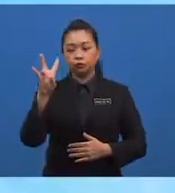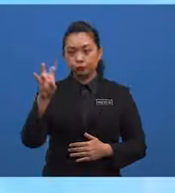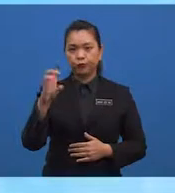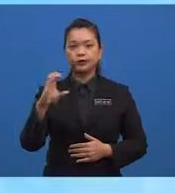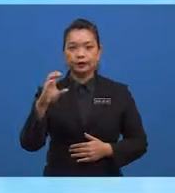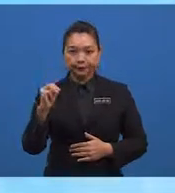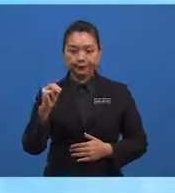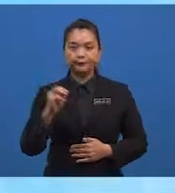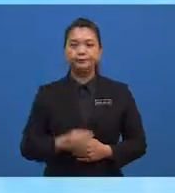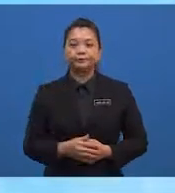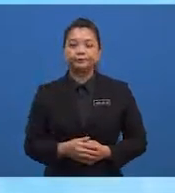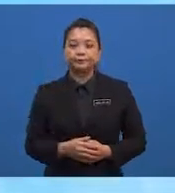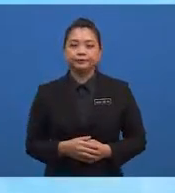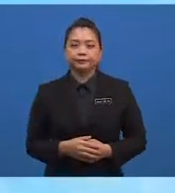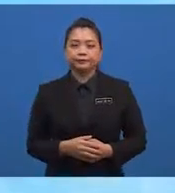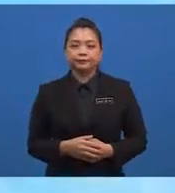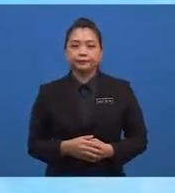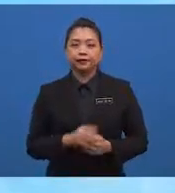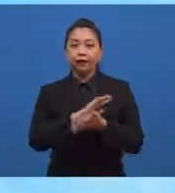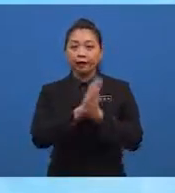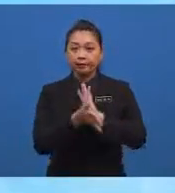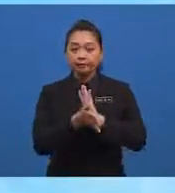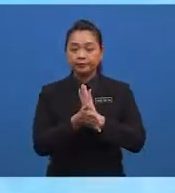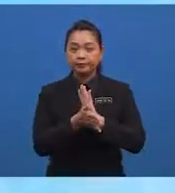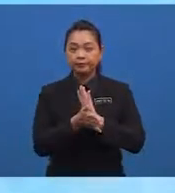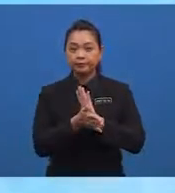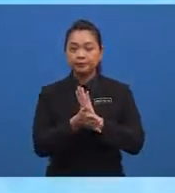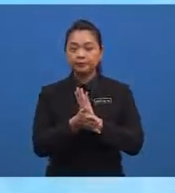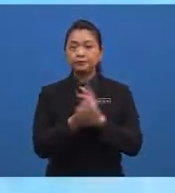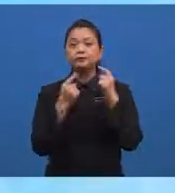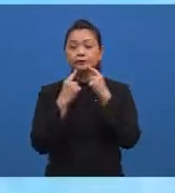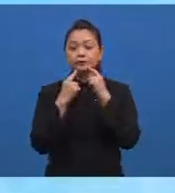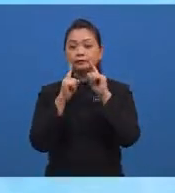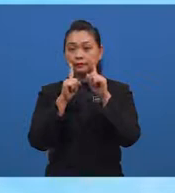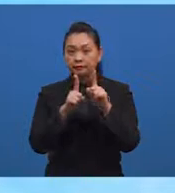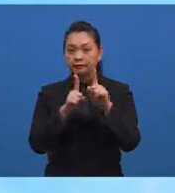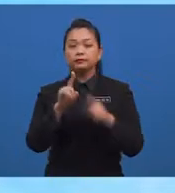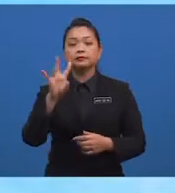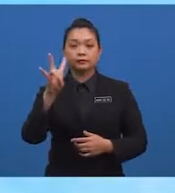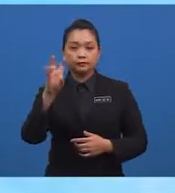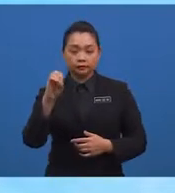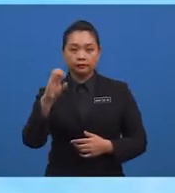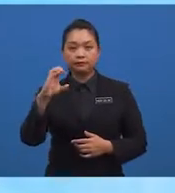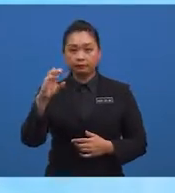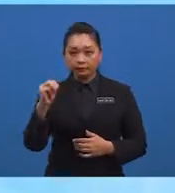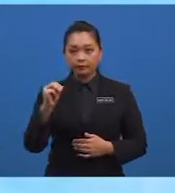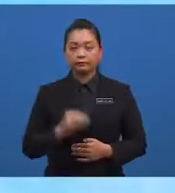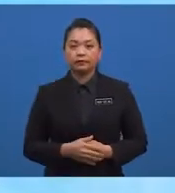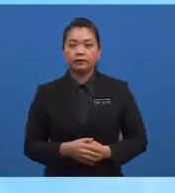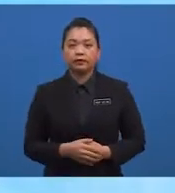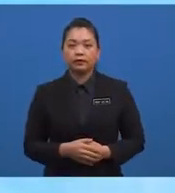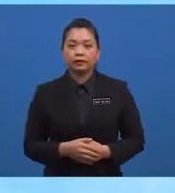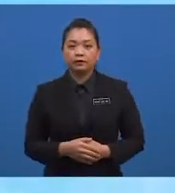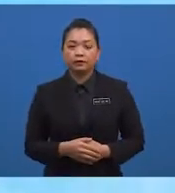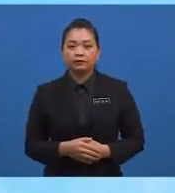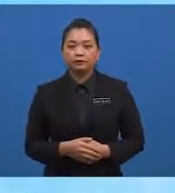70 sentimeter. Jadi, perimeternya ialah 70 sentimeter.